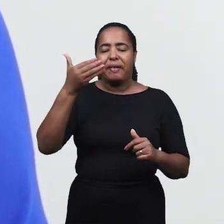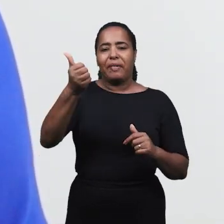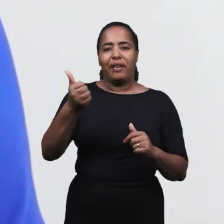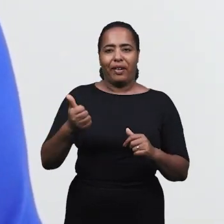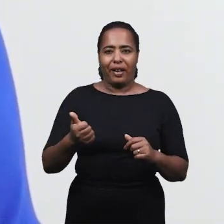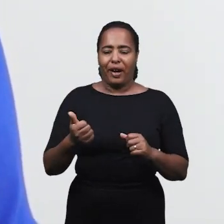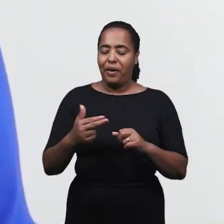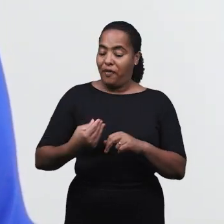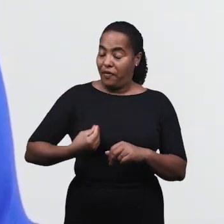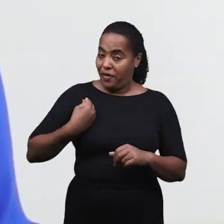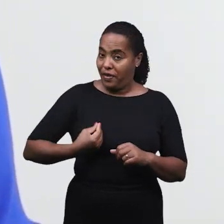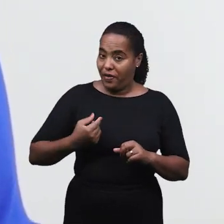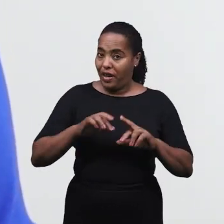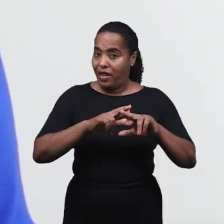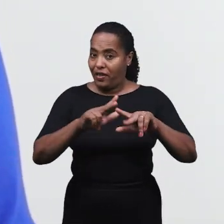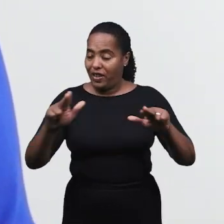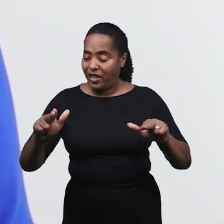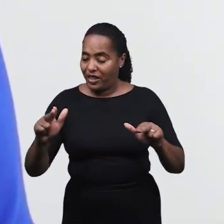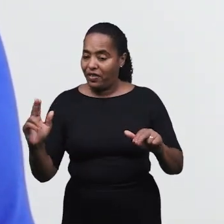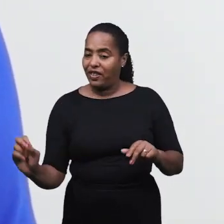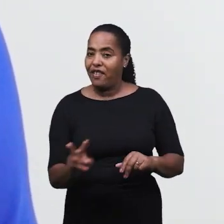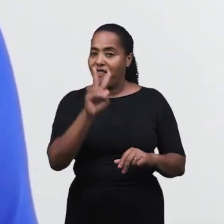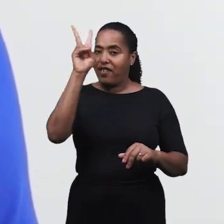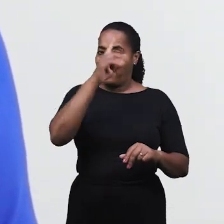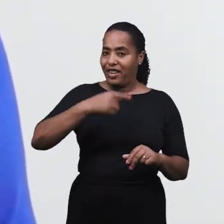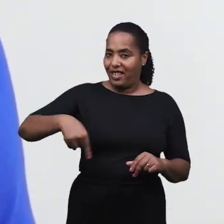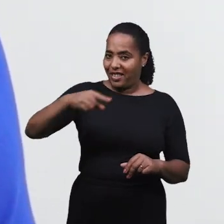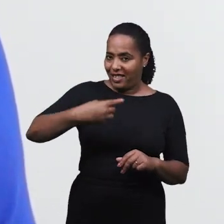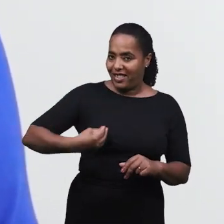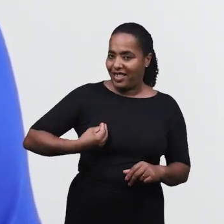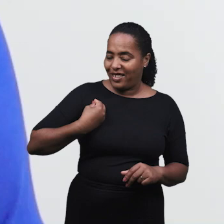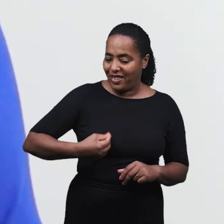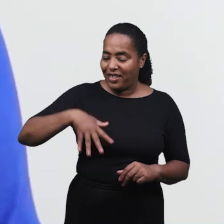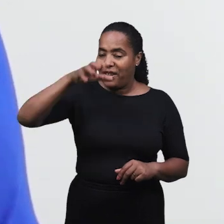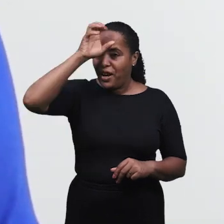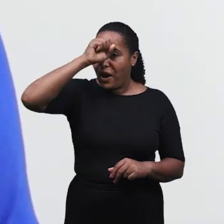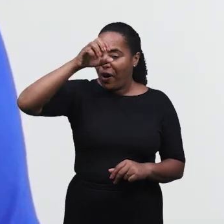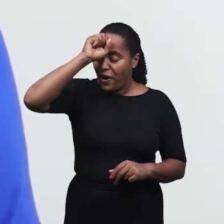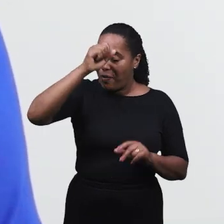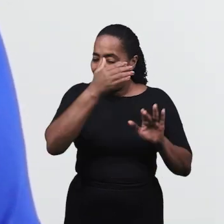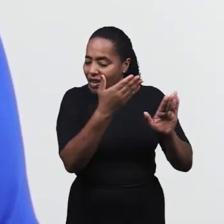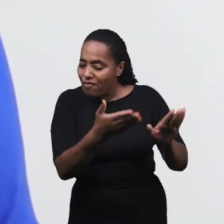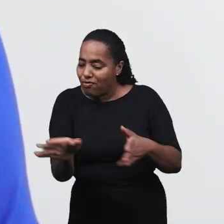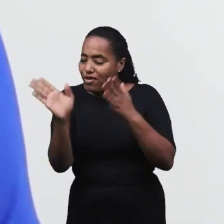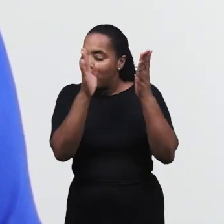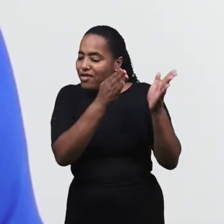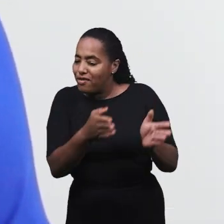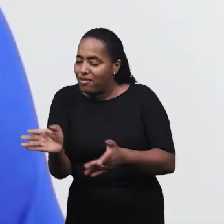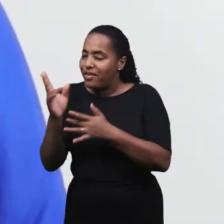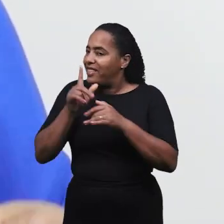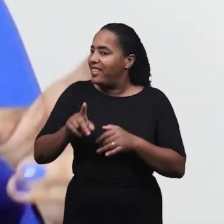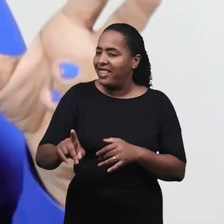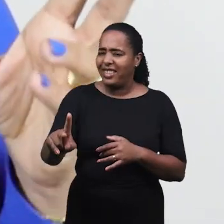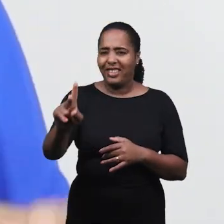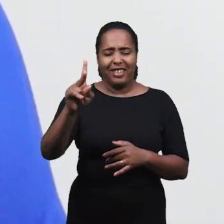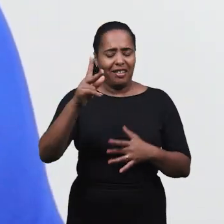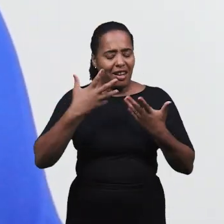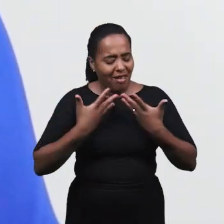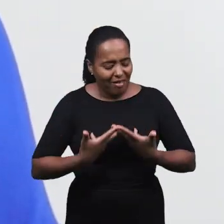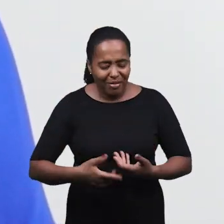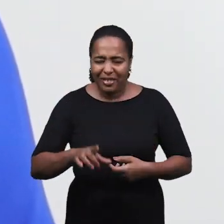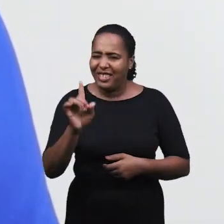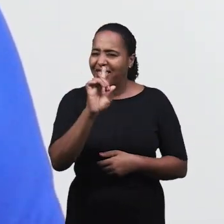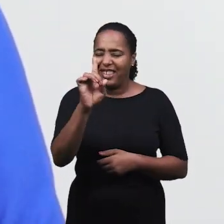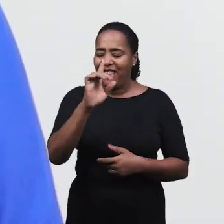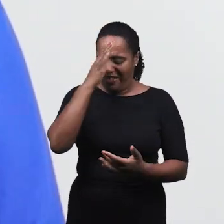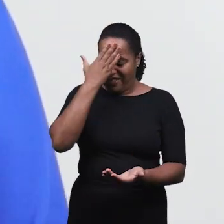potentialisé. Vous savez pourquoi? Vivre avec les différences enrichit nos vies. C'est un apprentissage journalier. Donc,